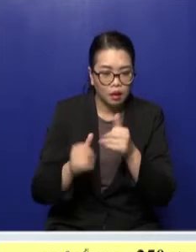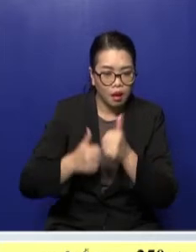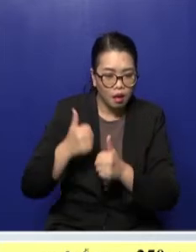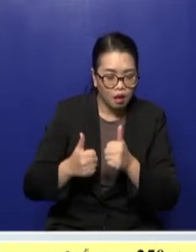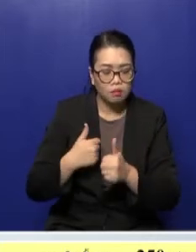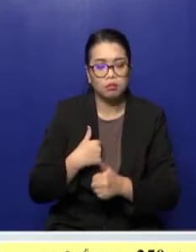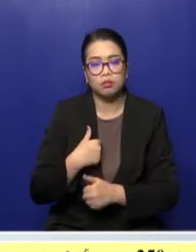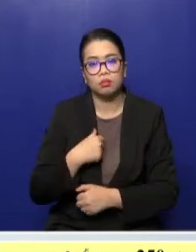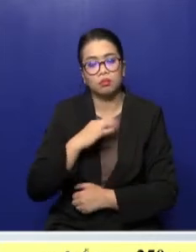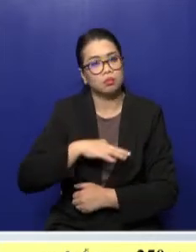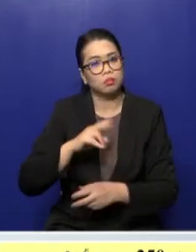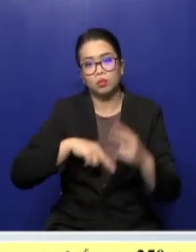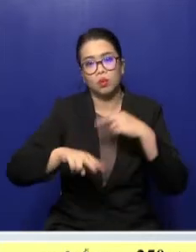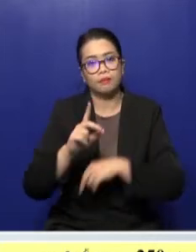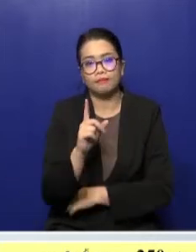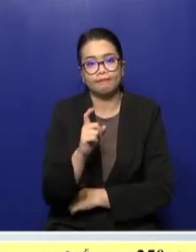ว่า